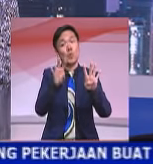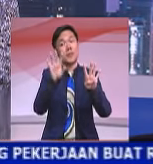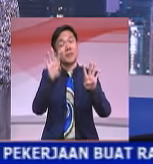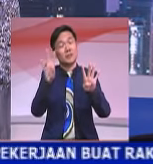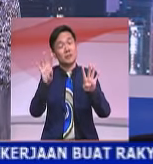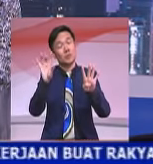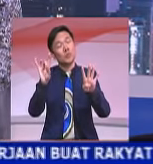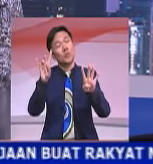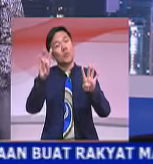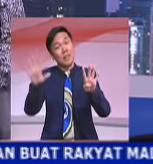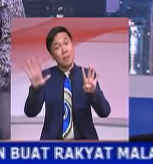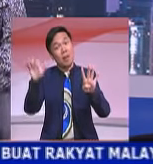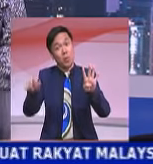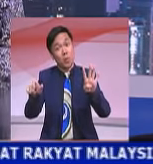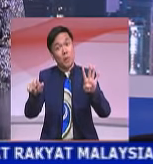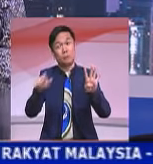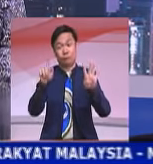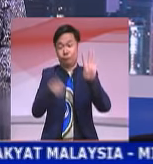4,735 daripada